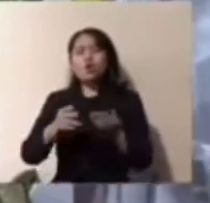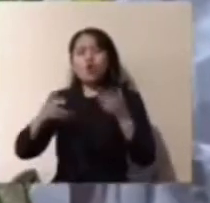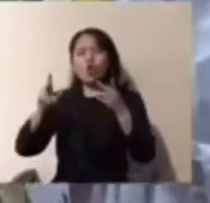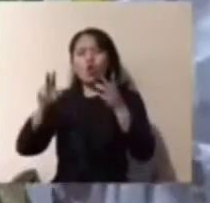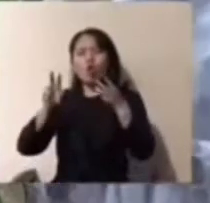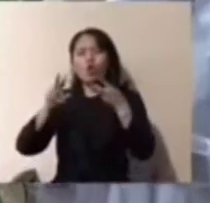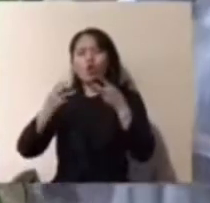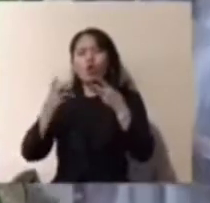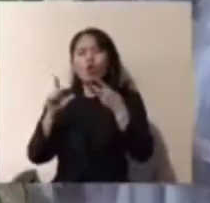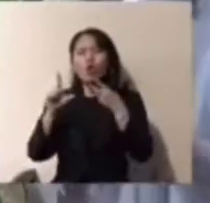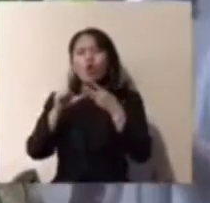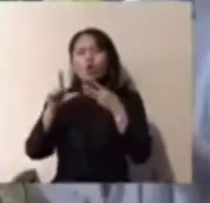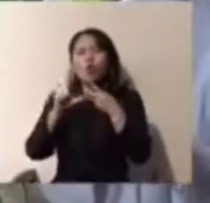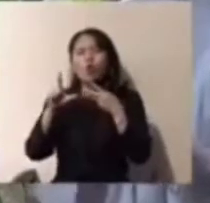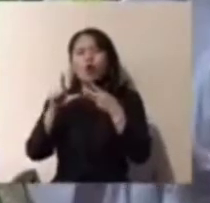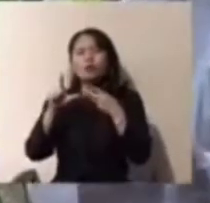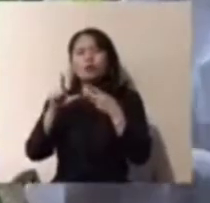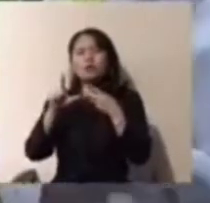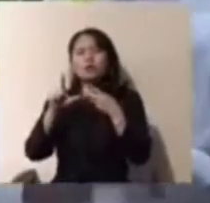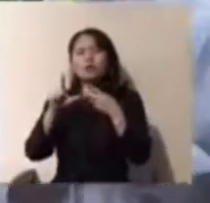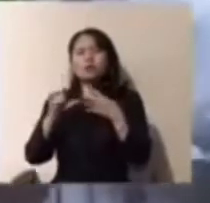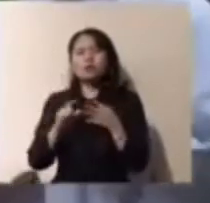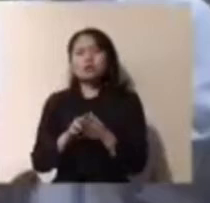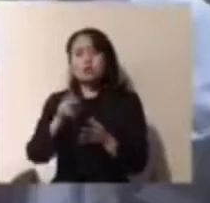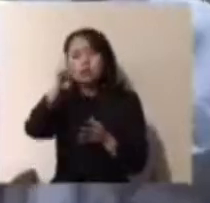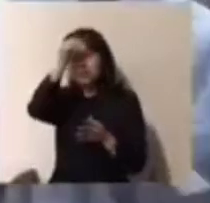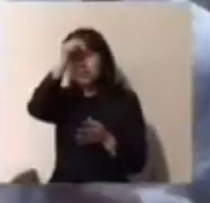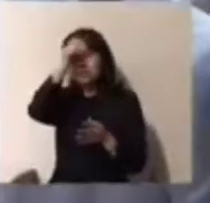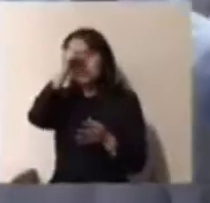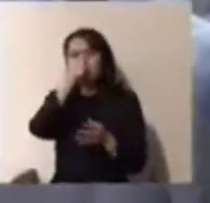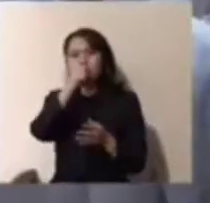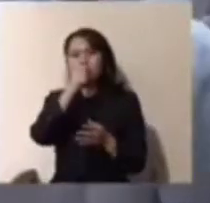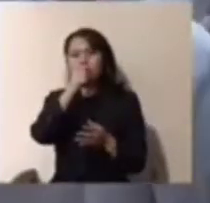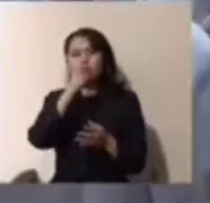Lukas. Dimuliakanlah Tuhan.